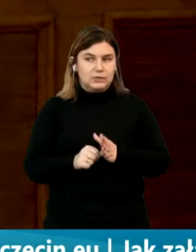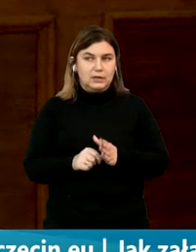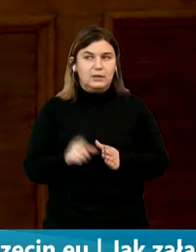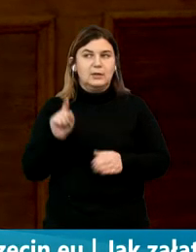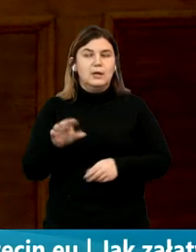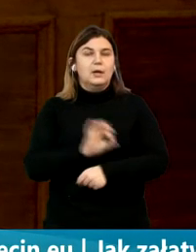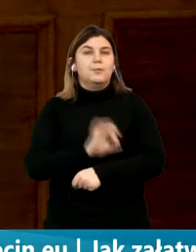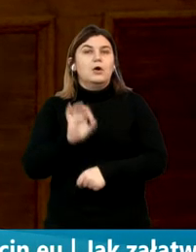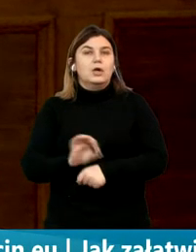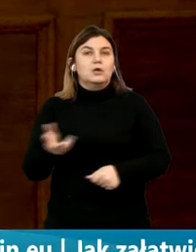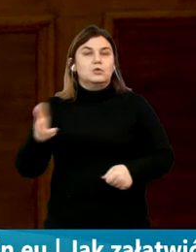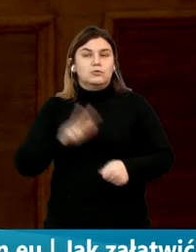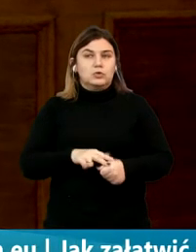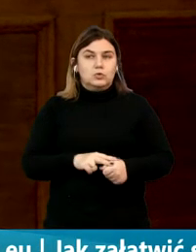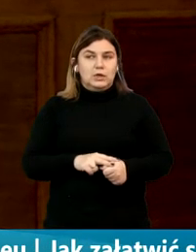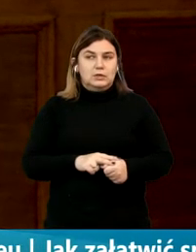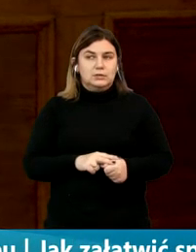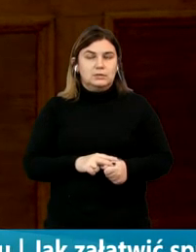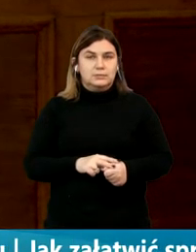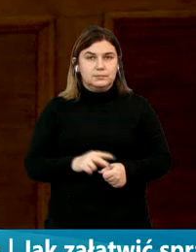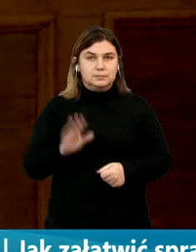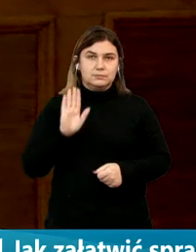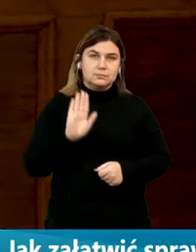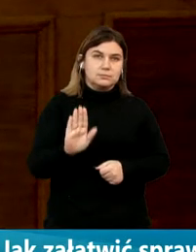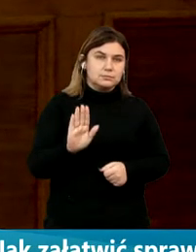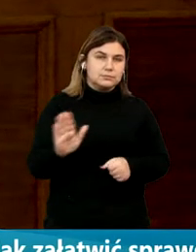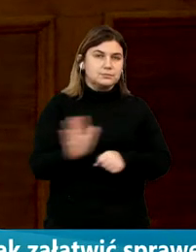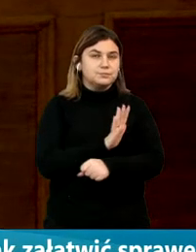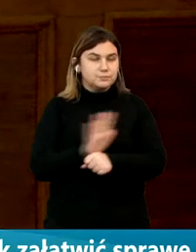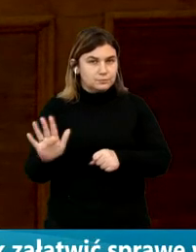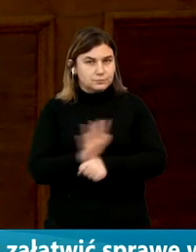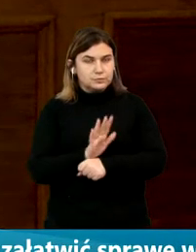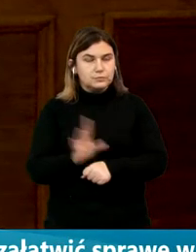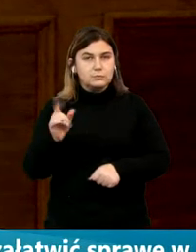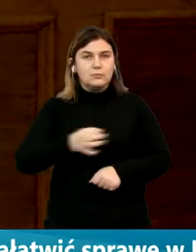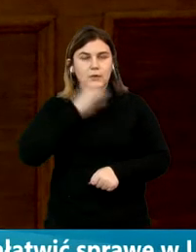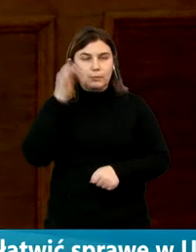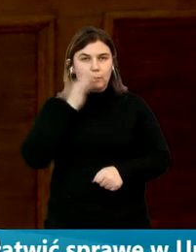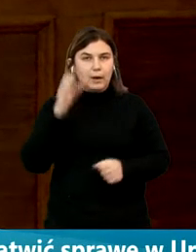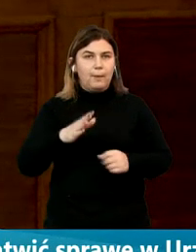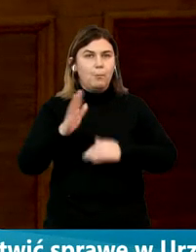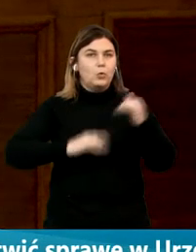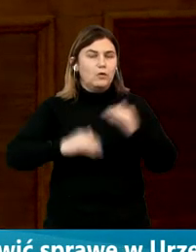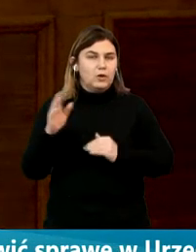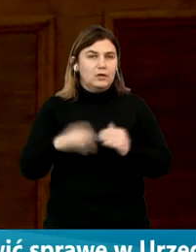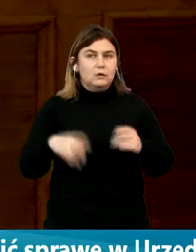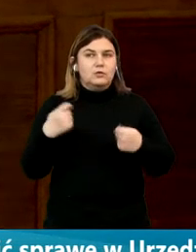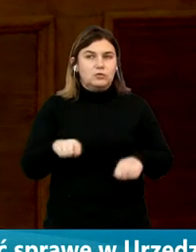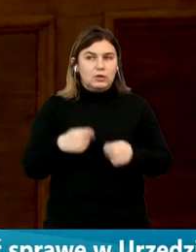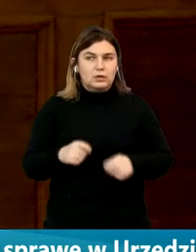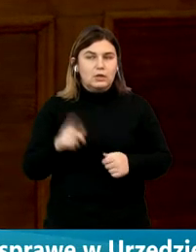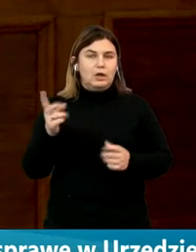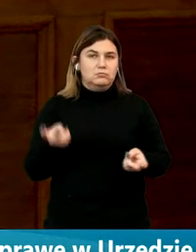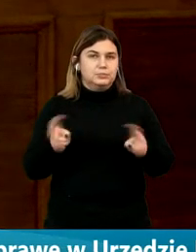które oczywiście mają znaczenie biznesowe, ponieważ poprawiają infrastrukturę Szczecina, czy też tworzą miejsca